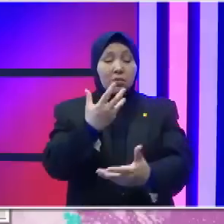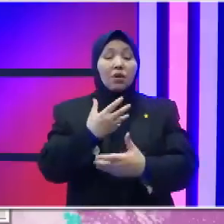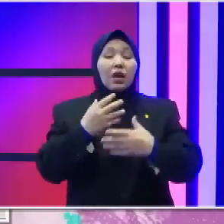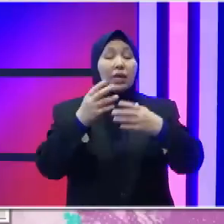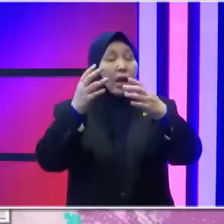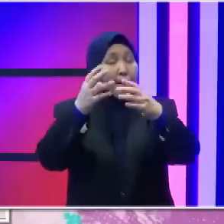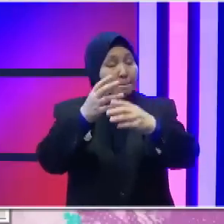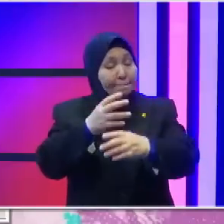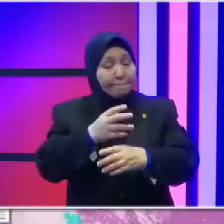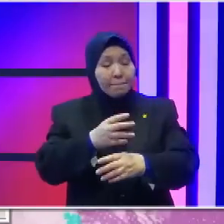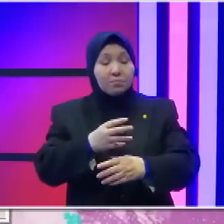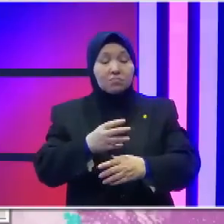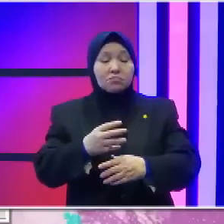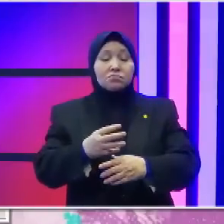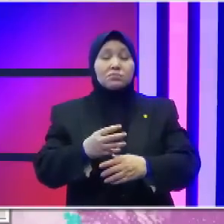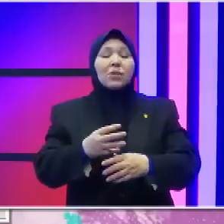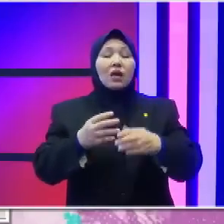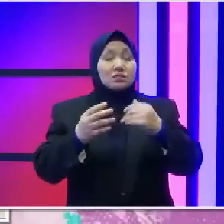نارا